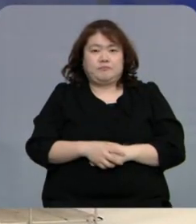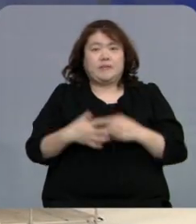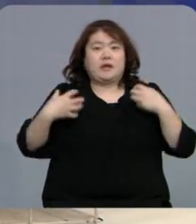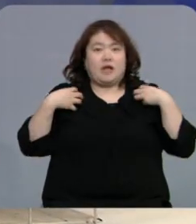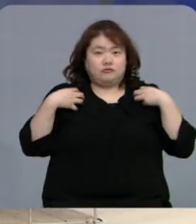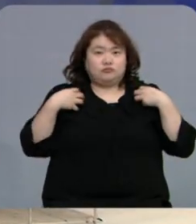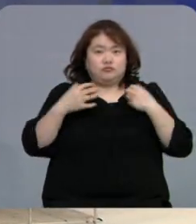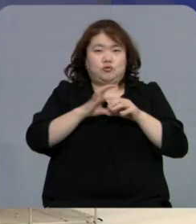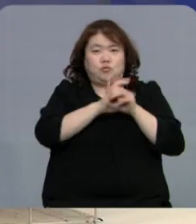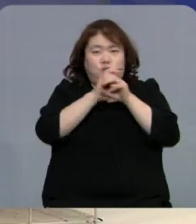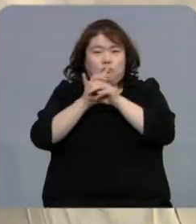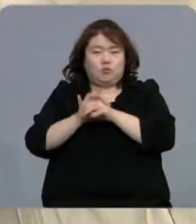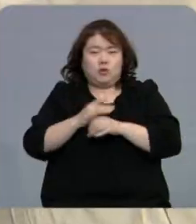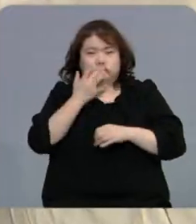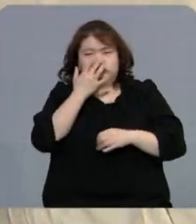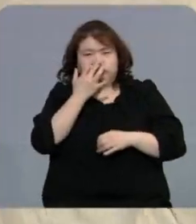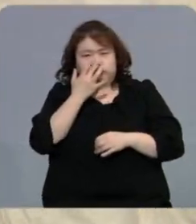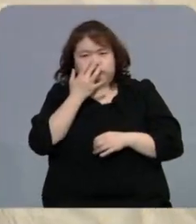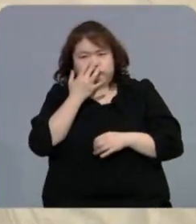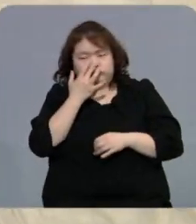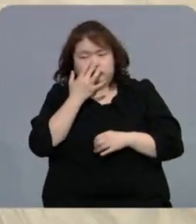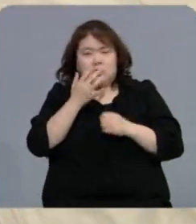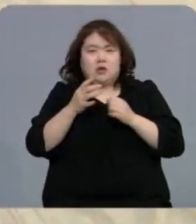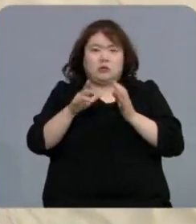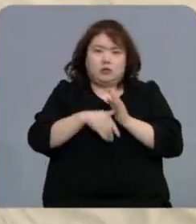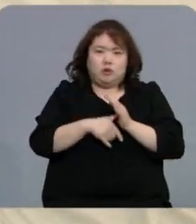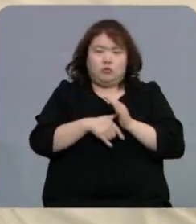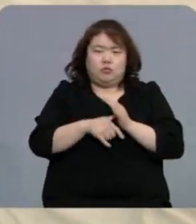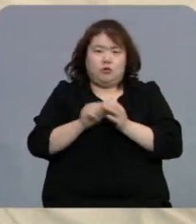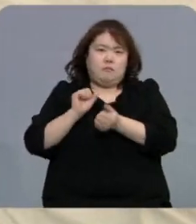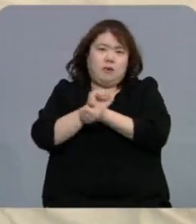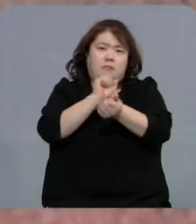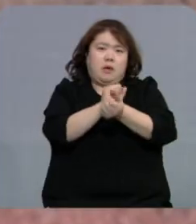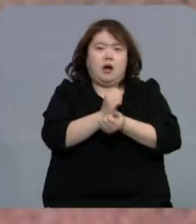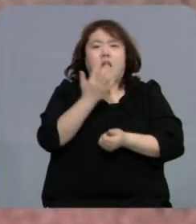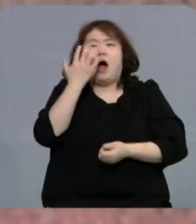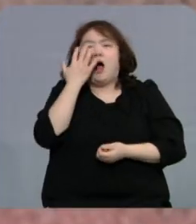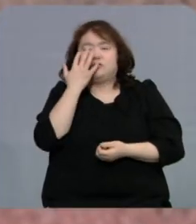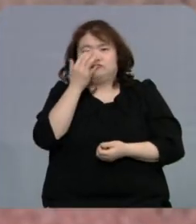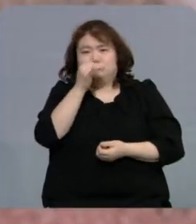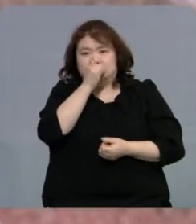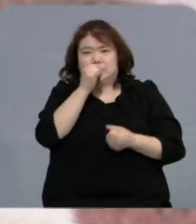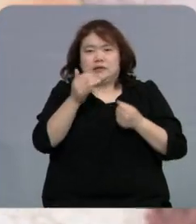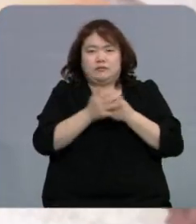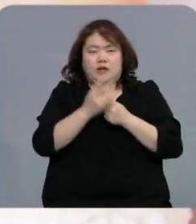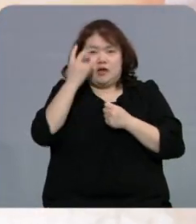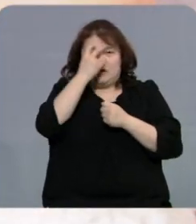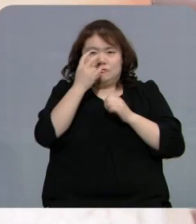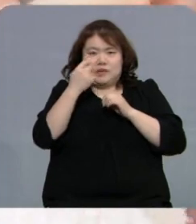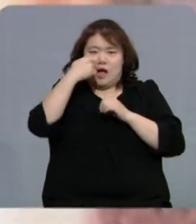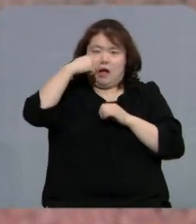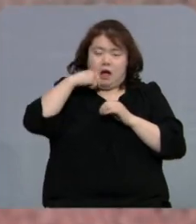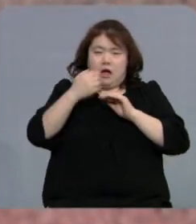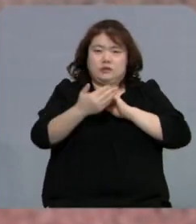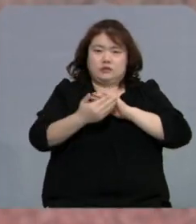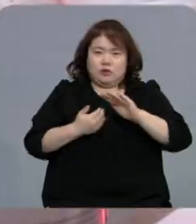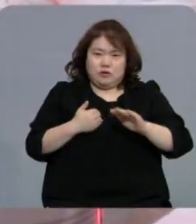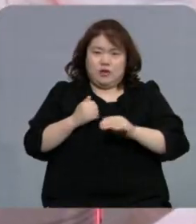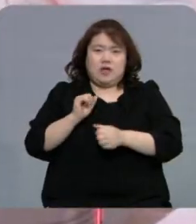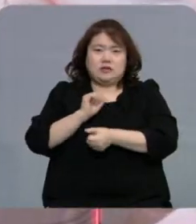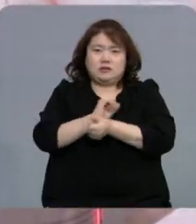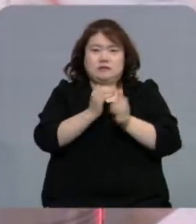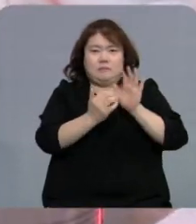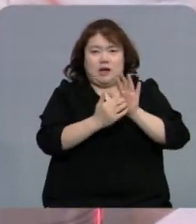방역당국은 코로나19 증상이 없는 경우에도 바이러스를 옮길 수 있다며 검사에 앞서 철저한 방역수칙